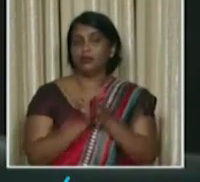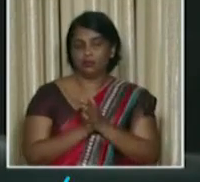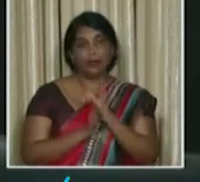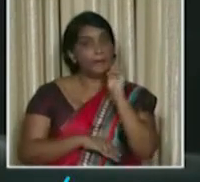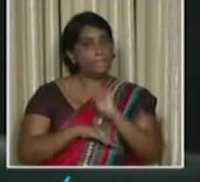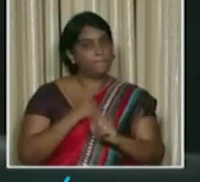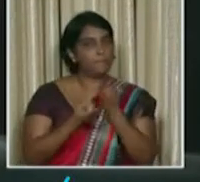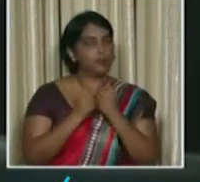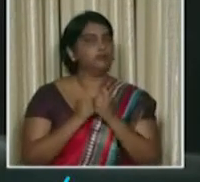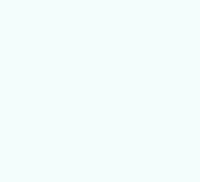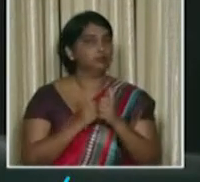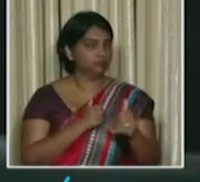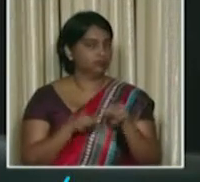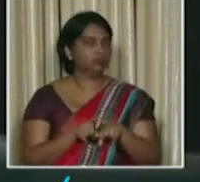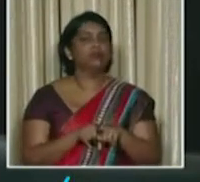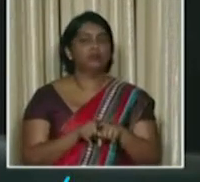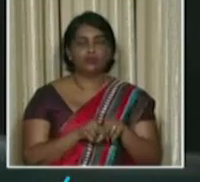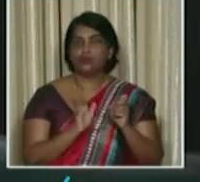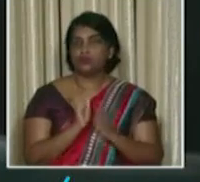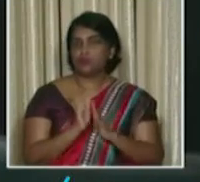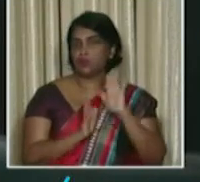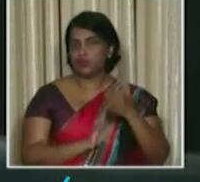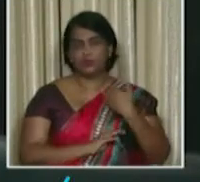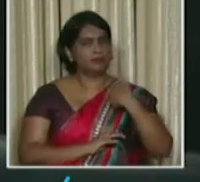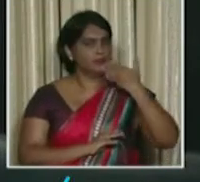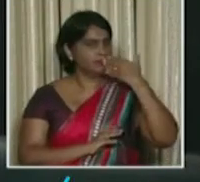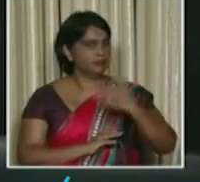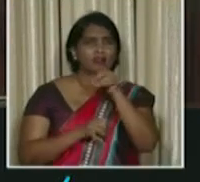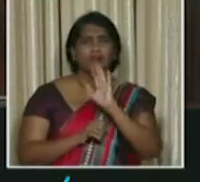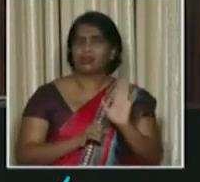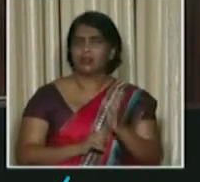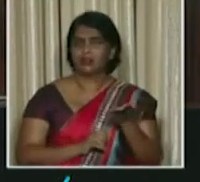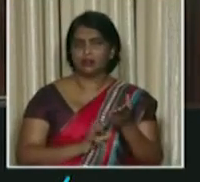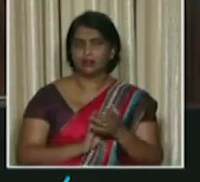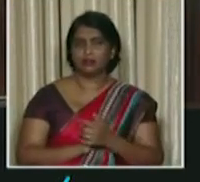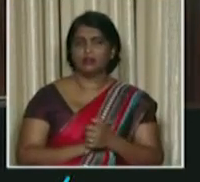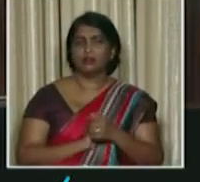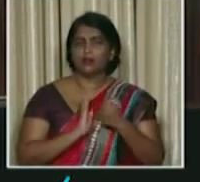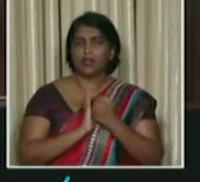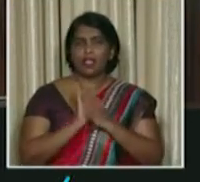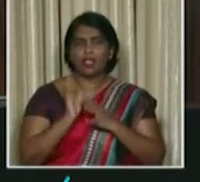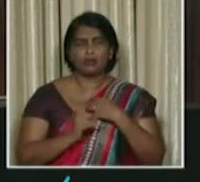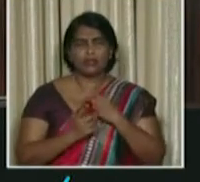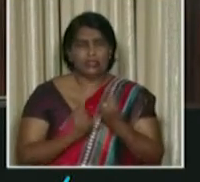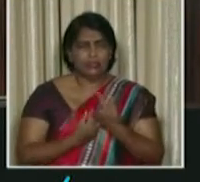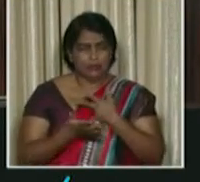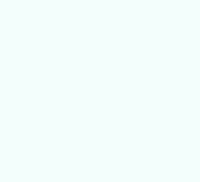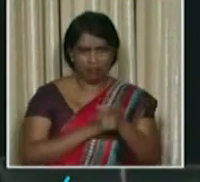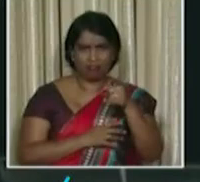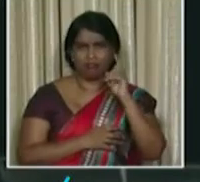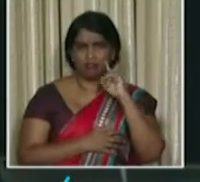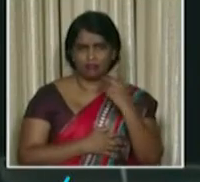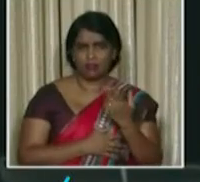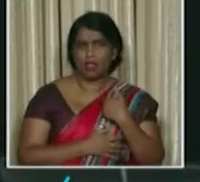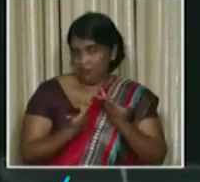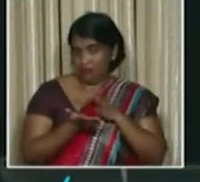සැලසුම ඇගීම ලක් කිරීමට තරම් කමිටුව සදු සුදුසුකම් සොයා බලන ලෙසයි ගරු ඇමතුමා කලබලයේ කියවගෙන යනකොට වෙච්ච දෙයක්ද මන් දන්නේ